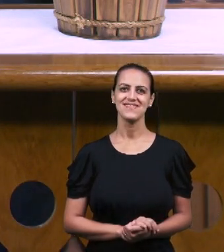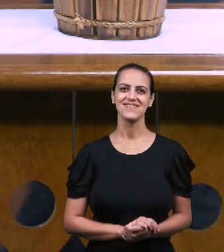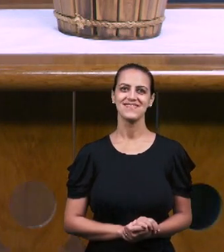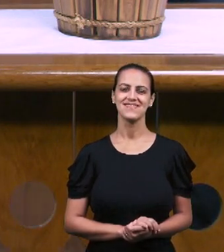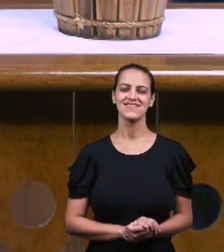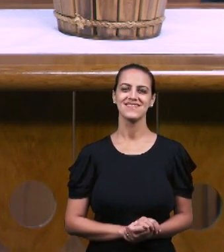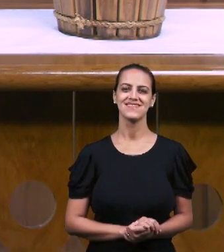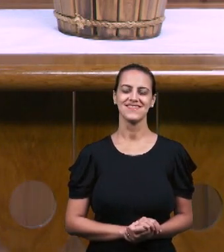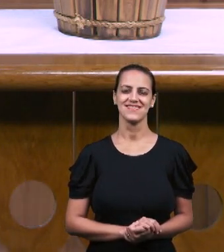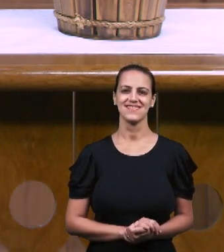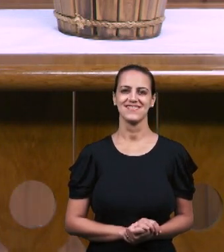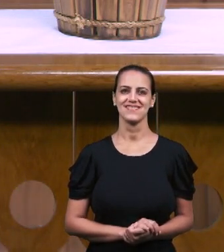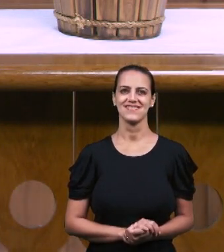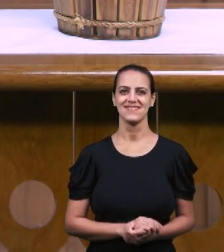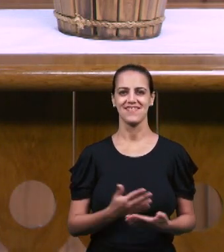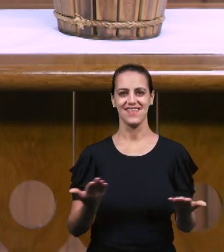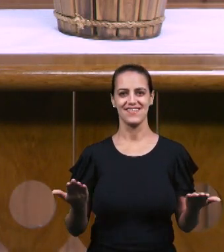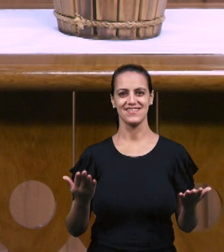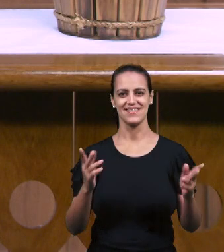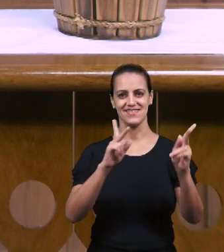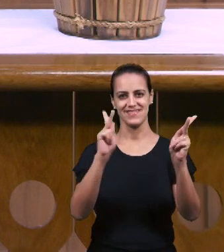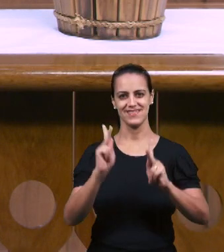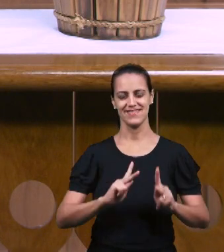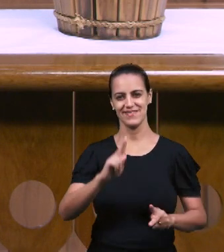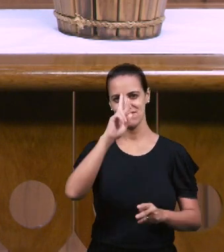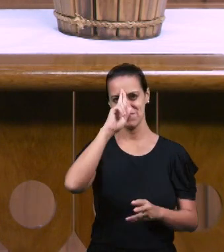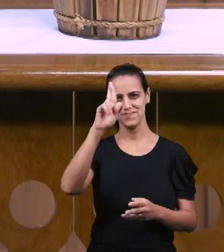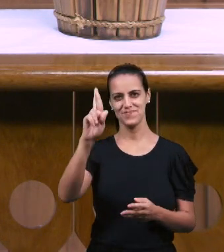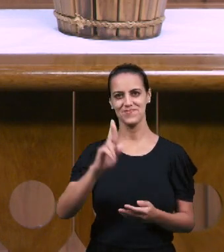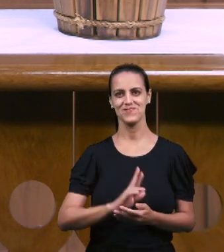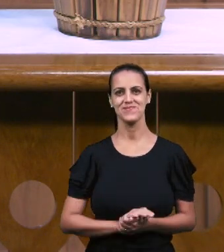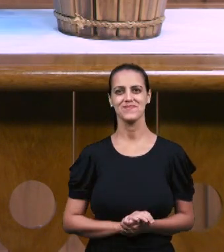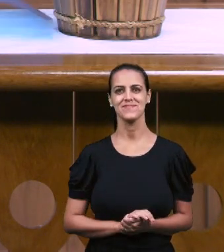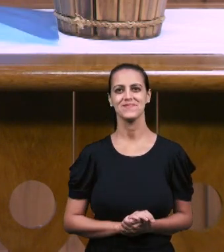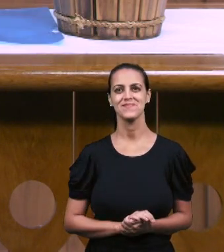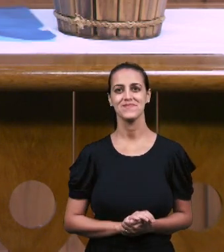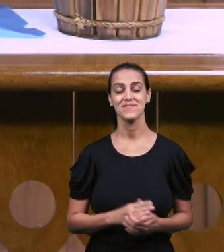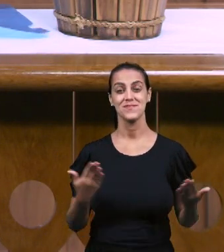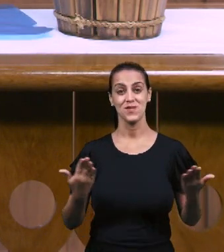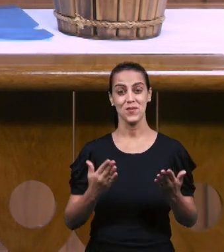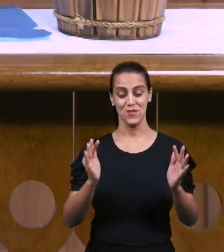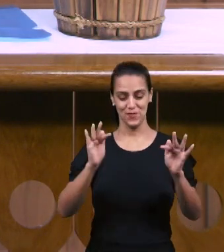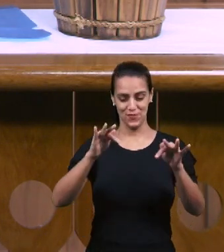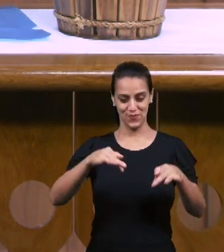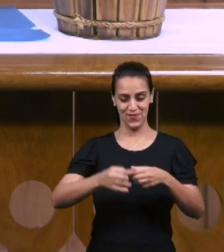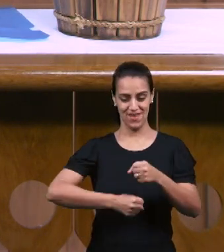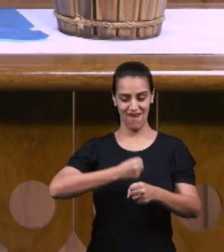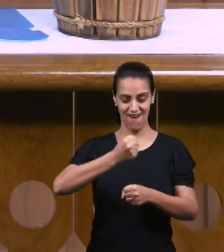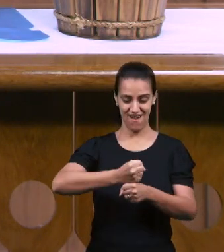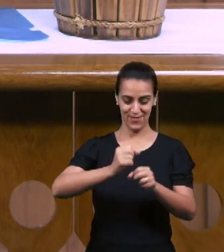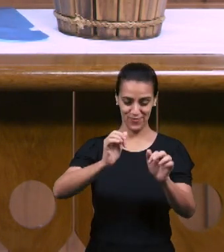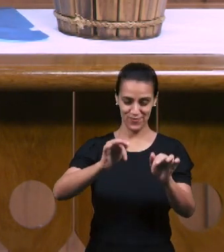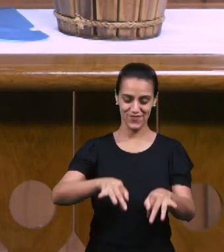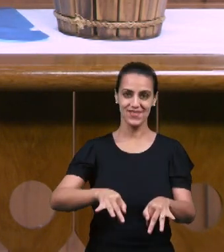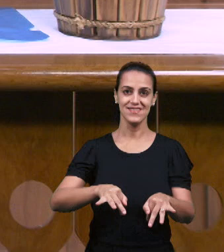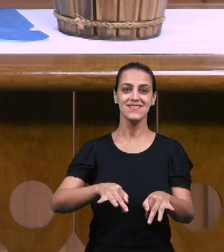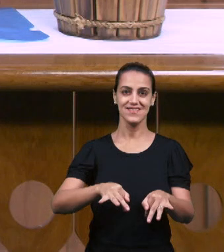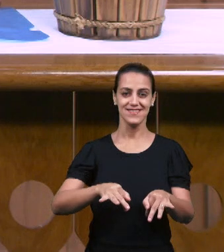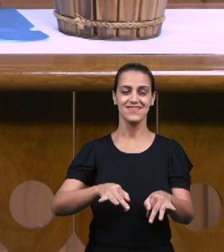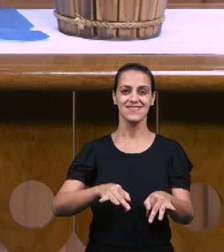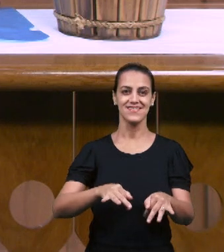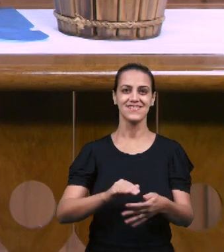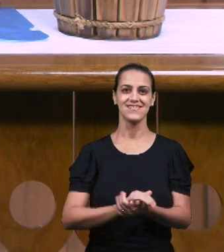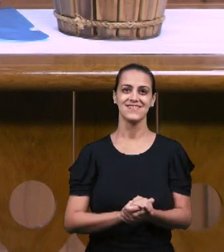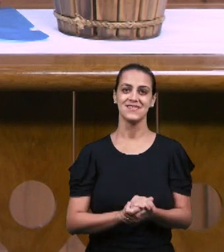Très bien, mes frères. Je veux saluer à tous dans la paix du Seigneur Jésus. Nous sommes dans cette fin d'année. Tout